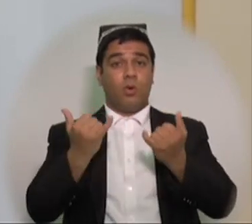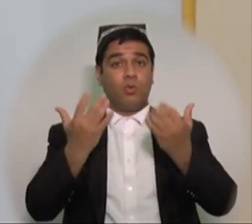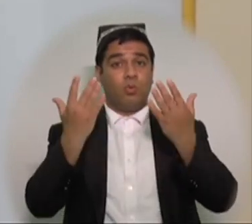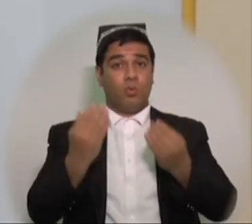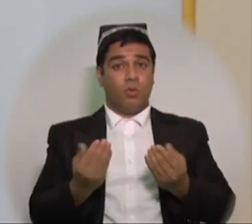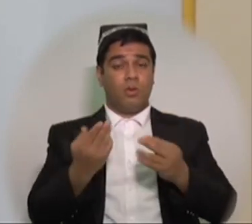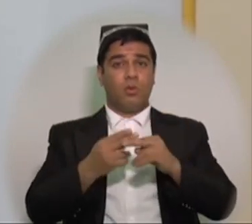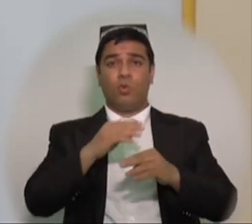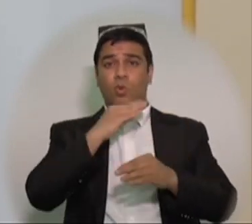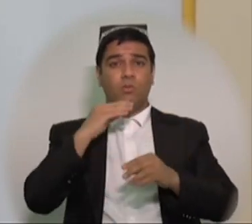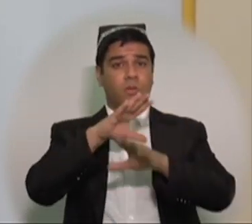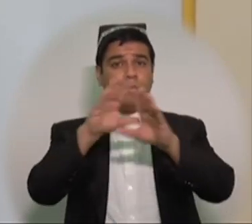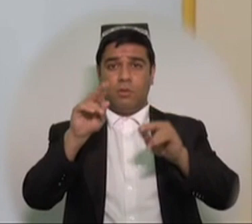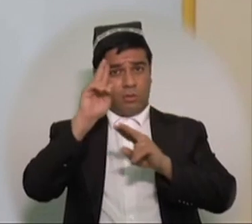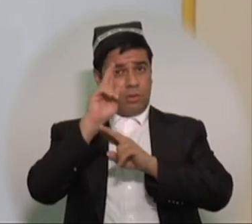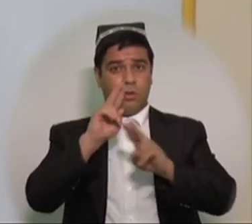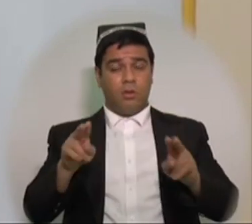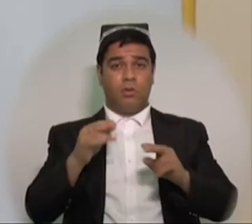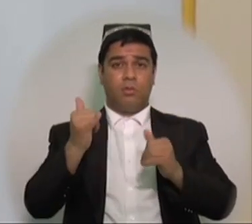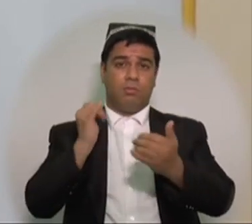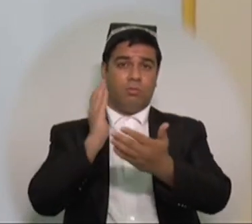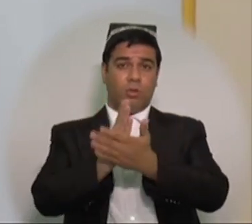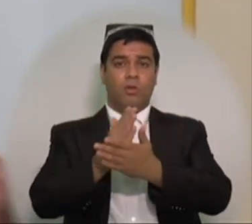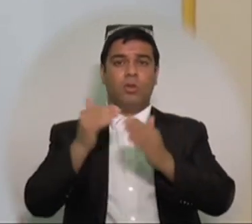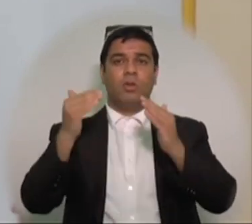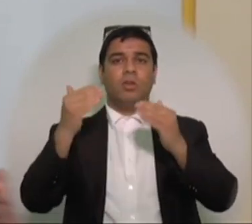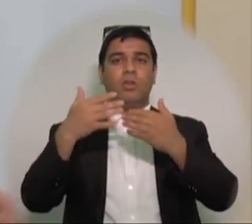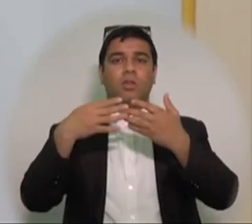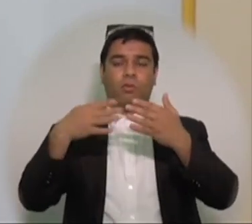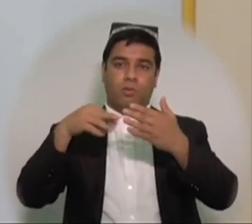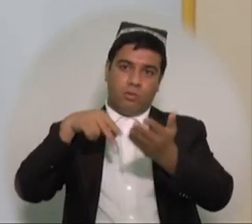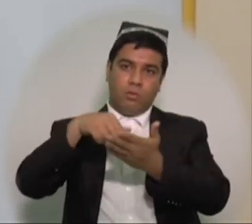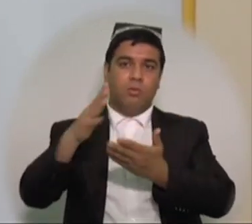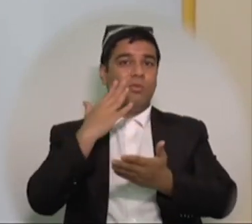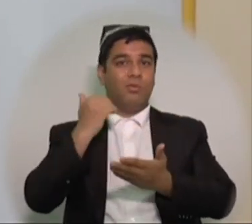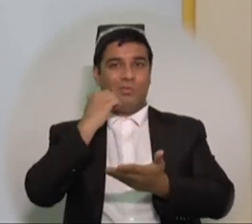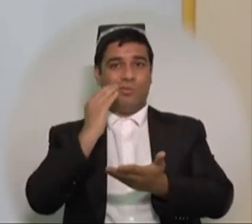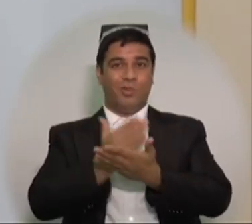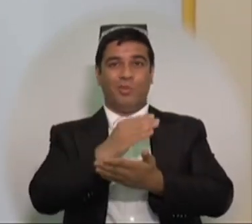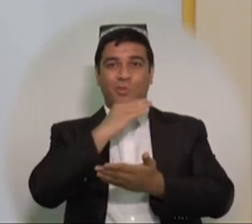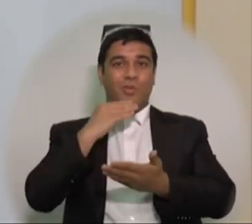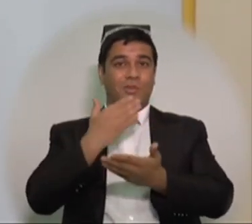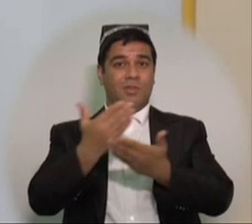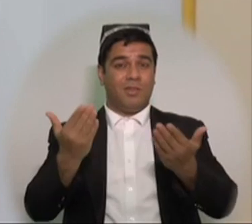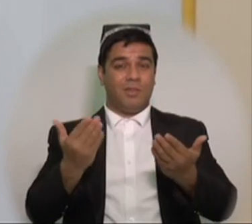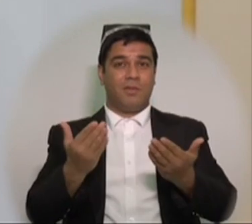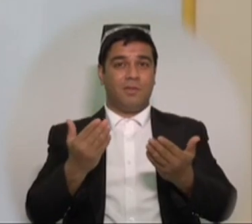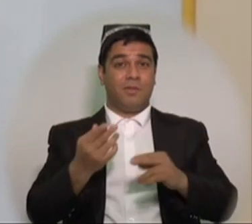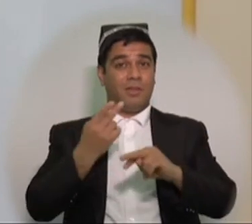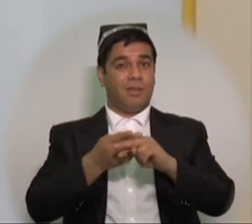Hazırki küllerde köpçülük bunu bilmeydi. Barıp darvazanı açıp, açıp olsa kir bara uğradı. Tapır tıpır